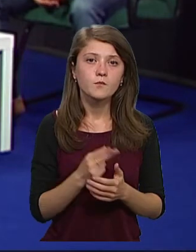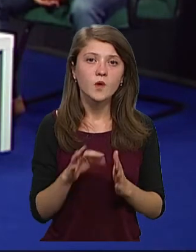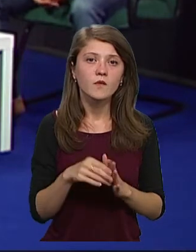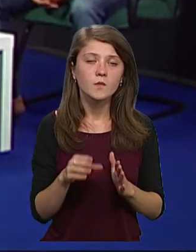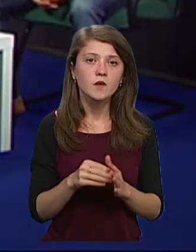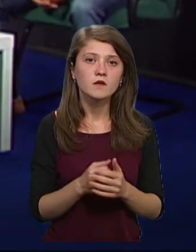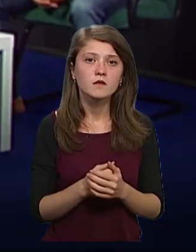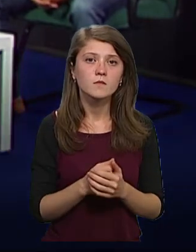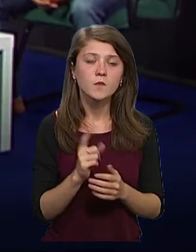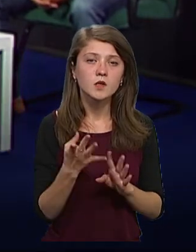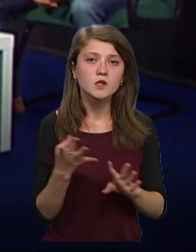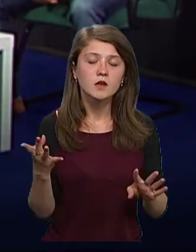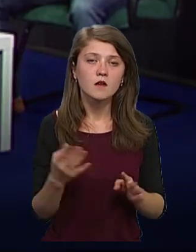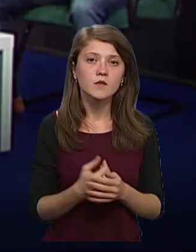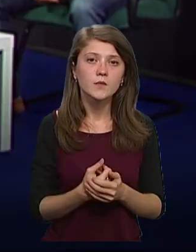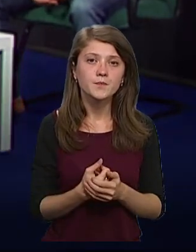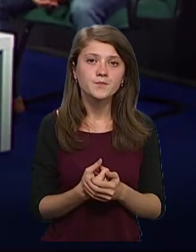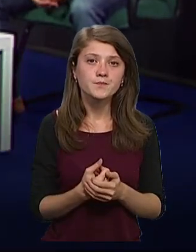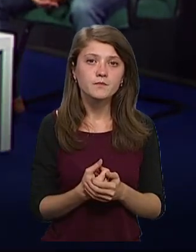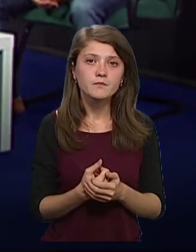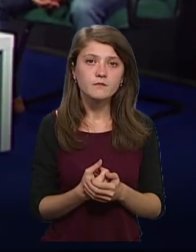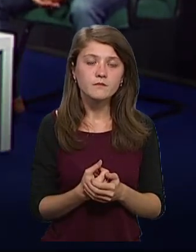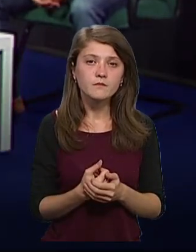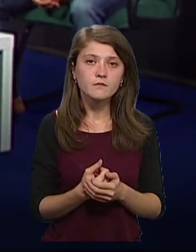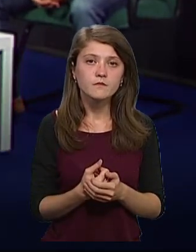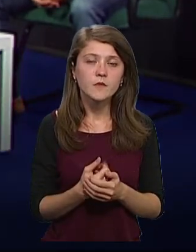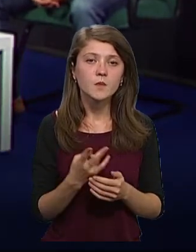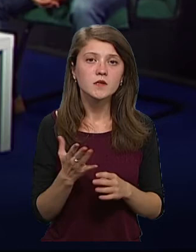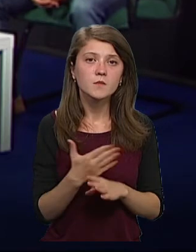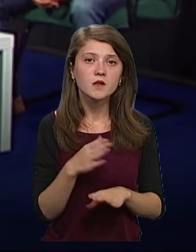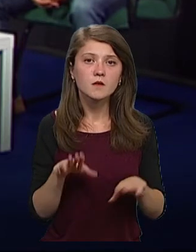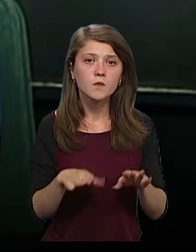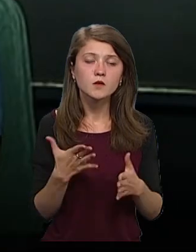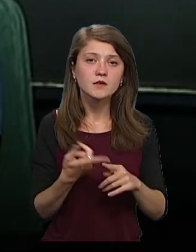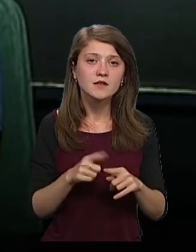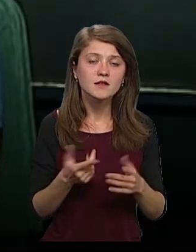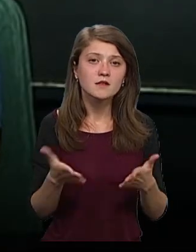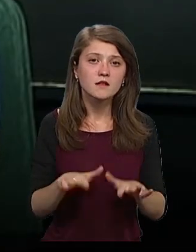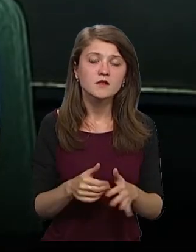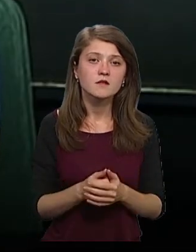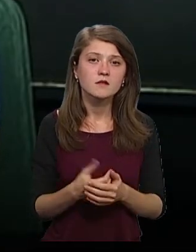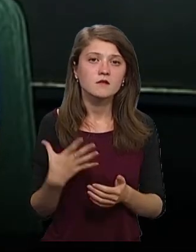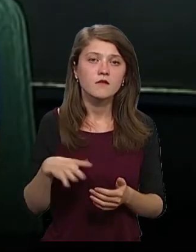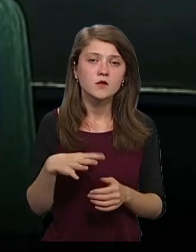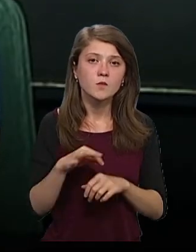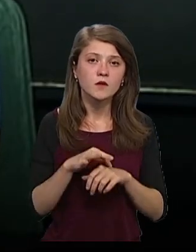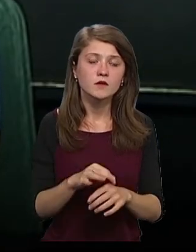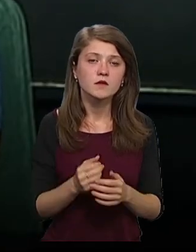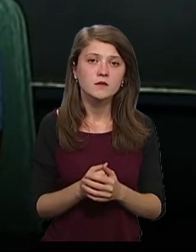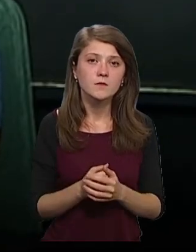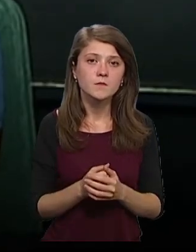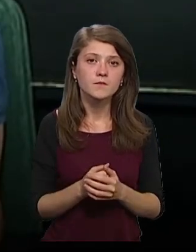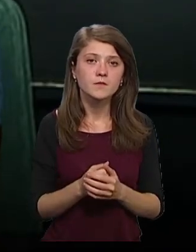виборам. В першу чергу, забрати розбалансовані влади. Якщо це залишиться, ну, навіщо проводити